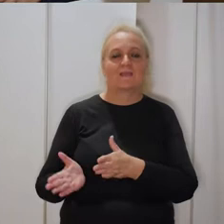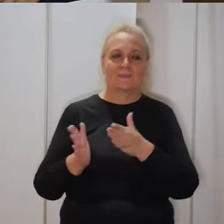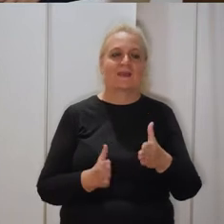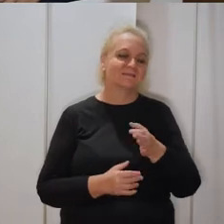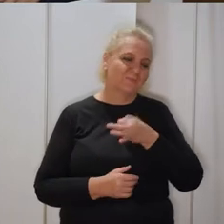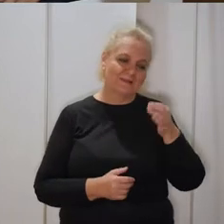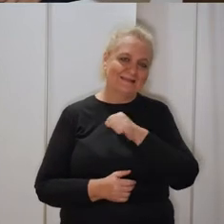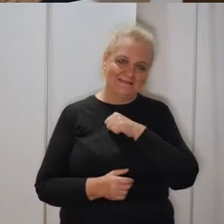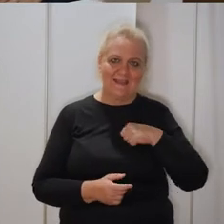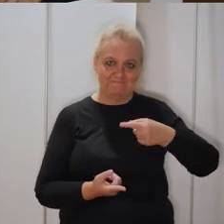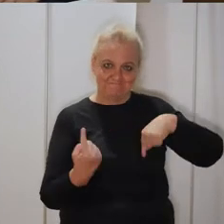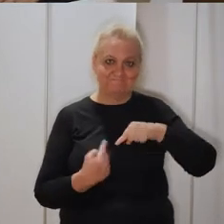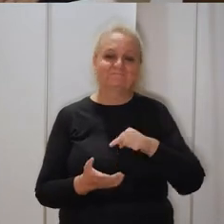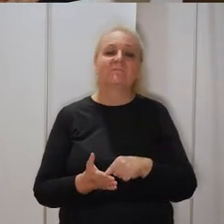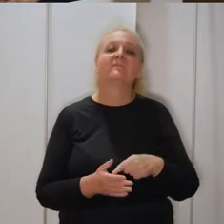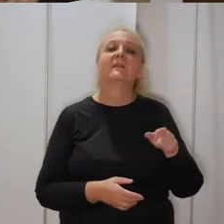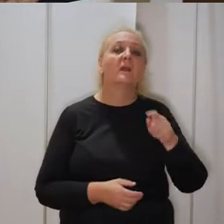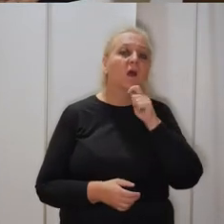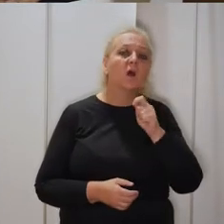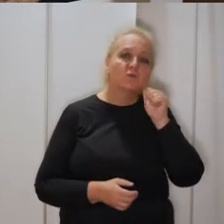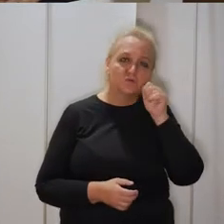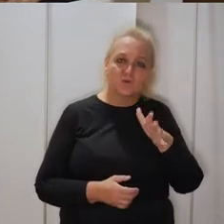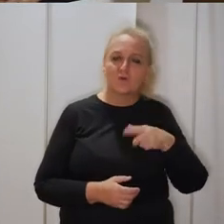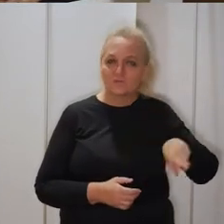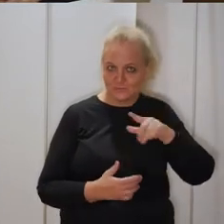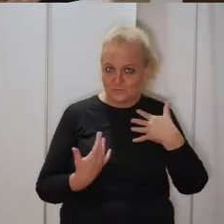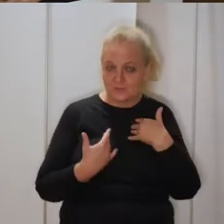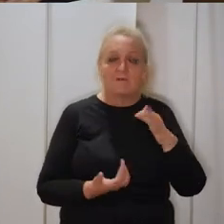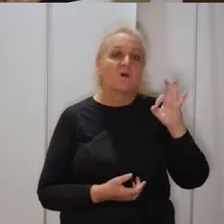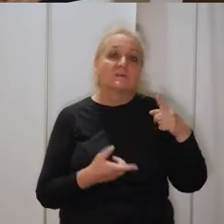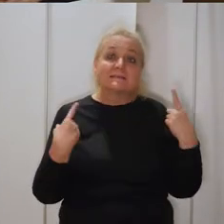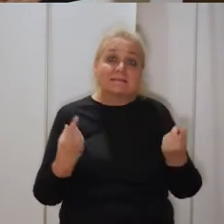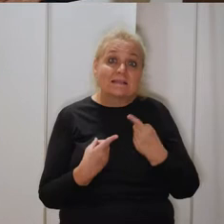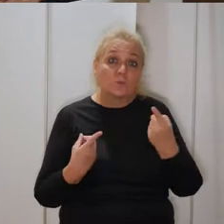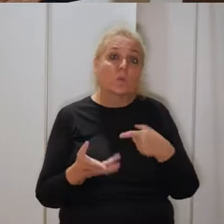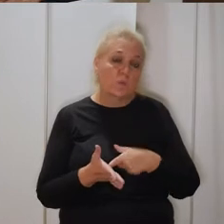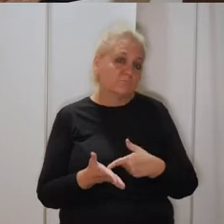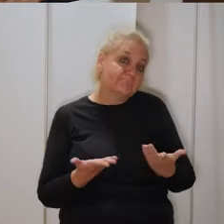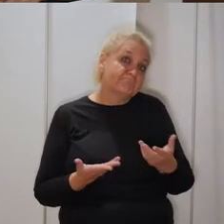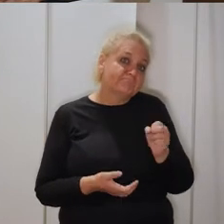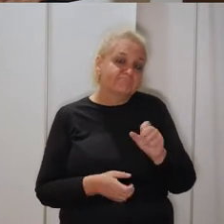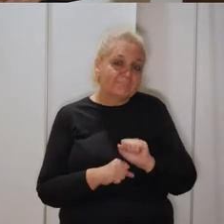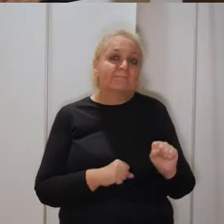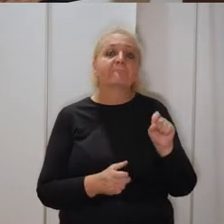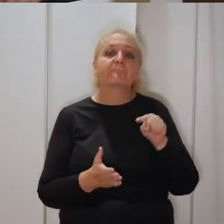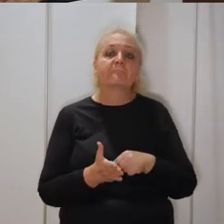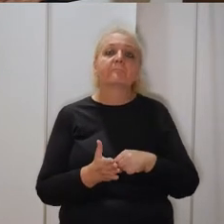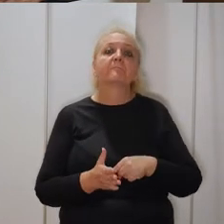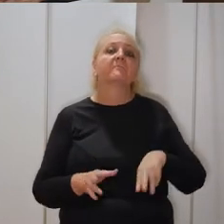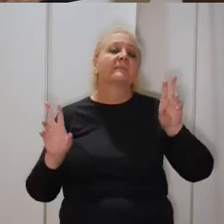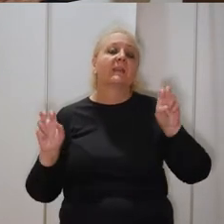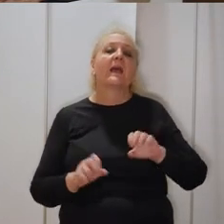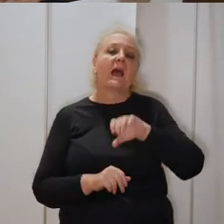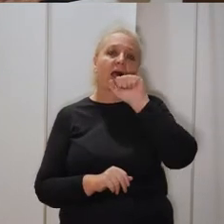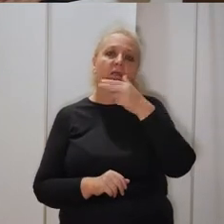pytanie. Komentarz do codzienności. W waszym przypadku niewątpliwie tak jest. Padło hasło antologia